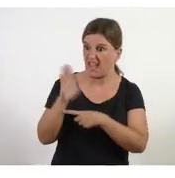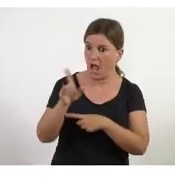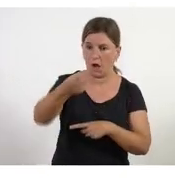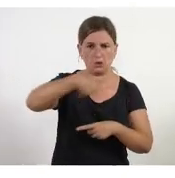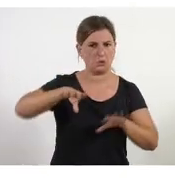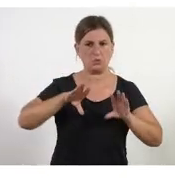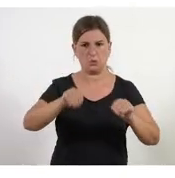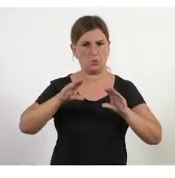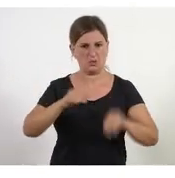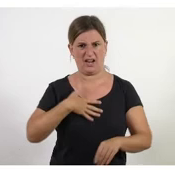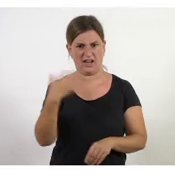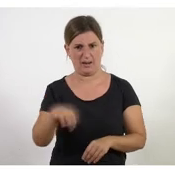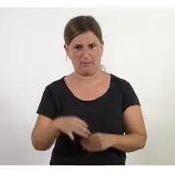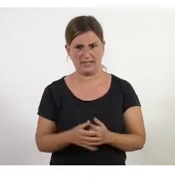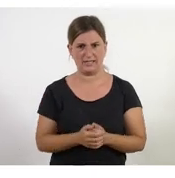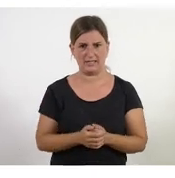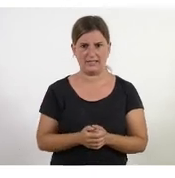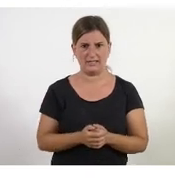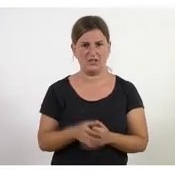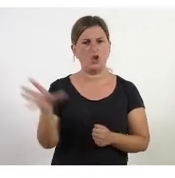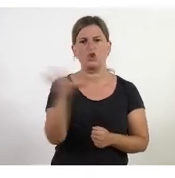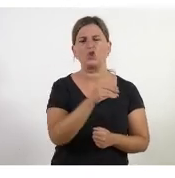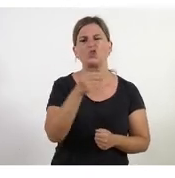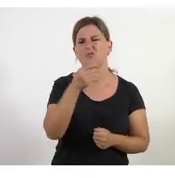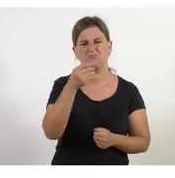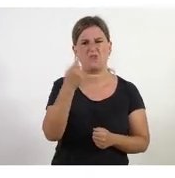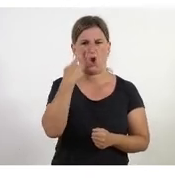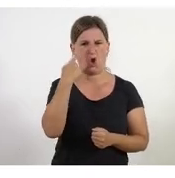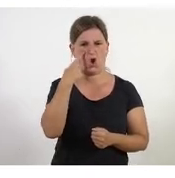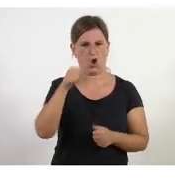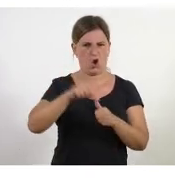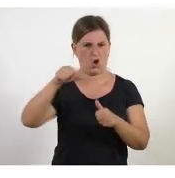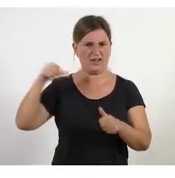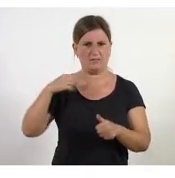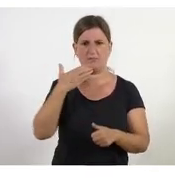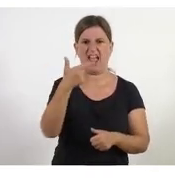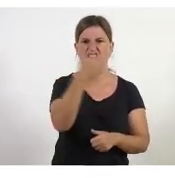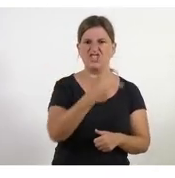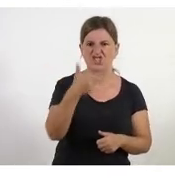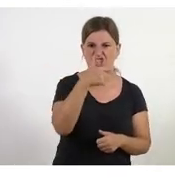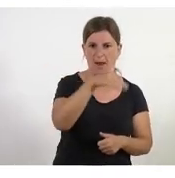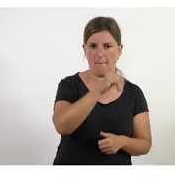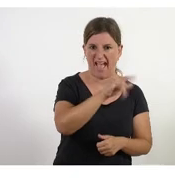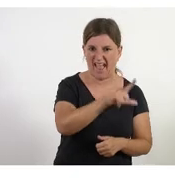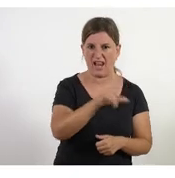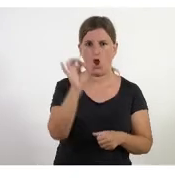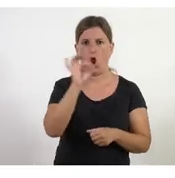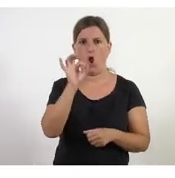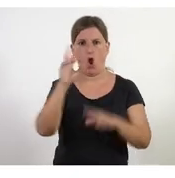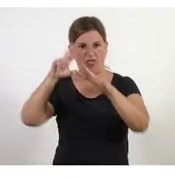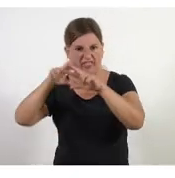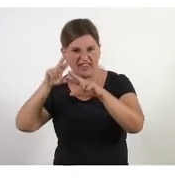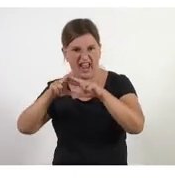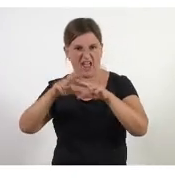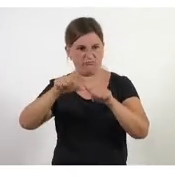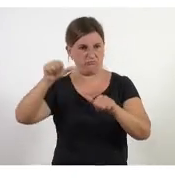estar fent servir, que tothom més o menys ja conegui les eines, Gmail, Google Drive, ja